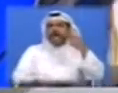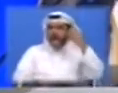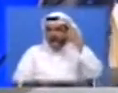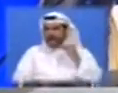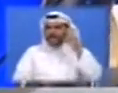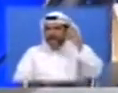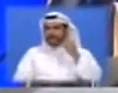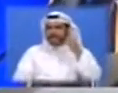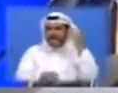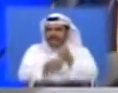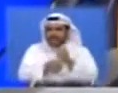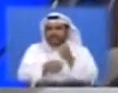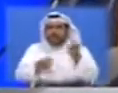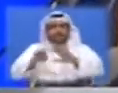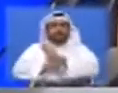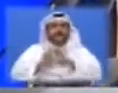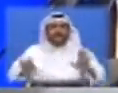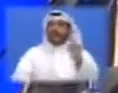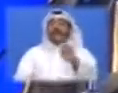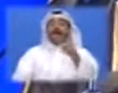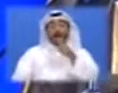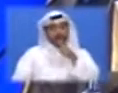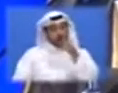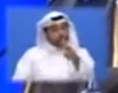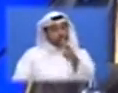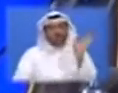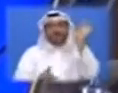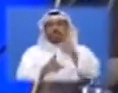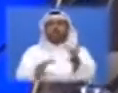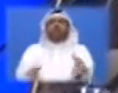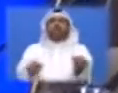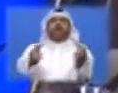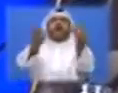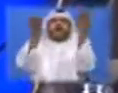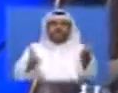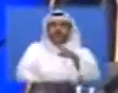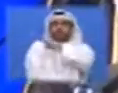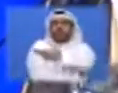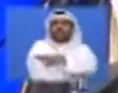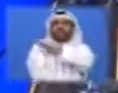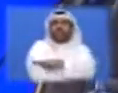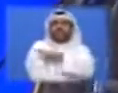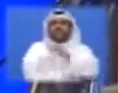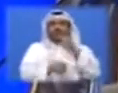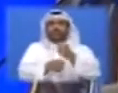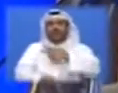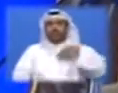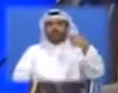تكونوا رقما إضافيا في القطاع الحكومي العام المدخل بالآلاف من العاملين وبعضهم غير منتجين.